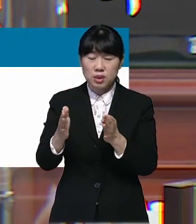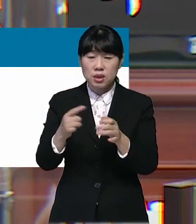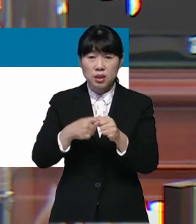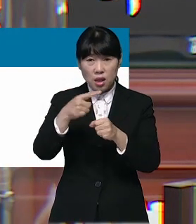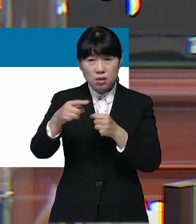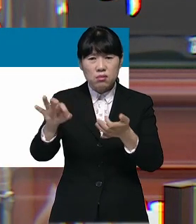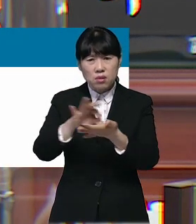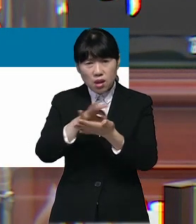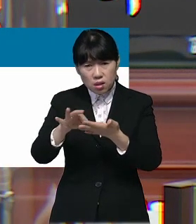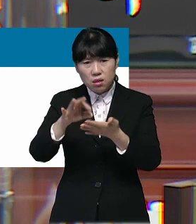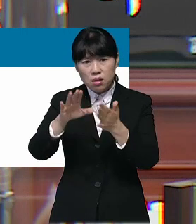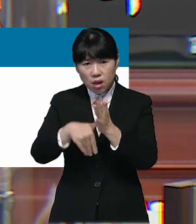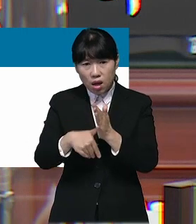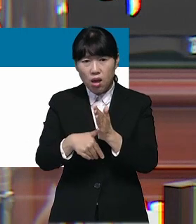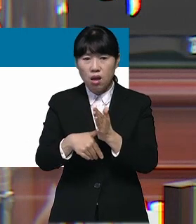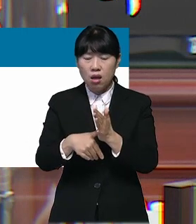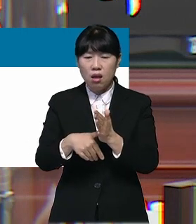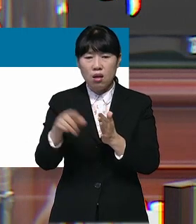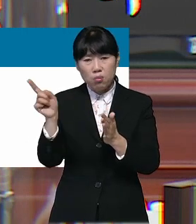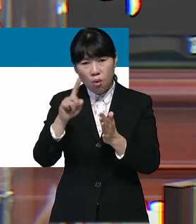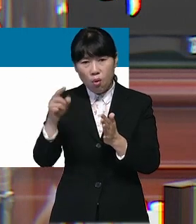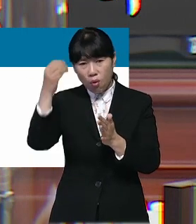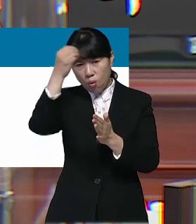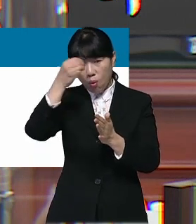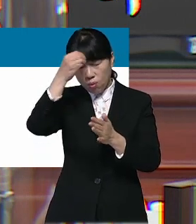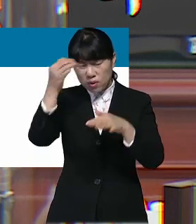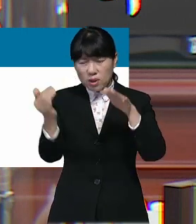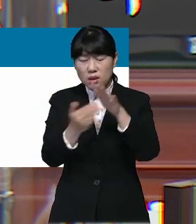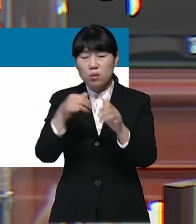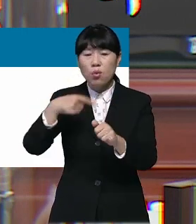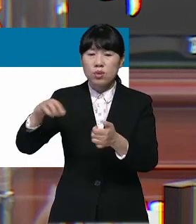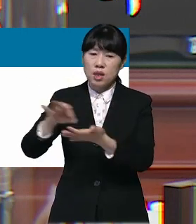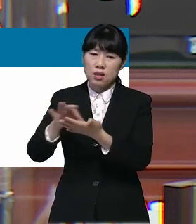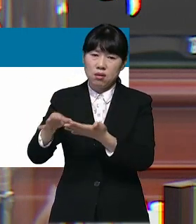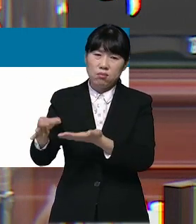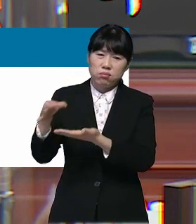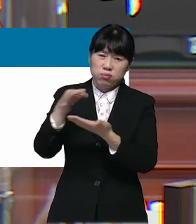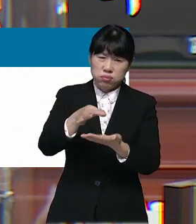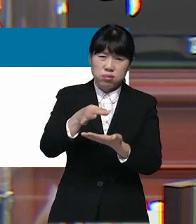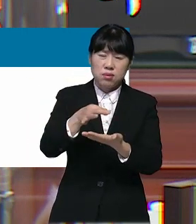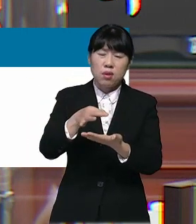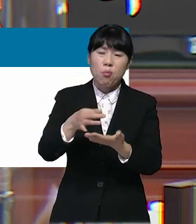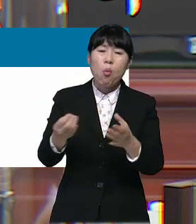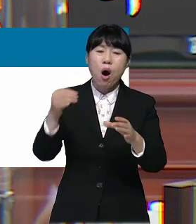예산에 고등교육 재정을 확충하는 것을 포함해서